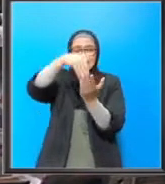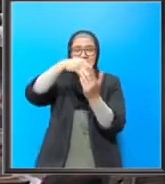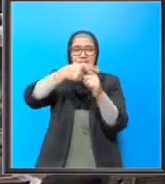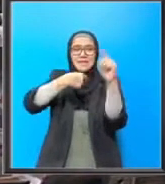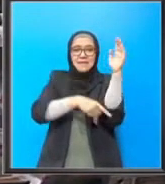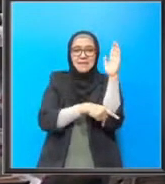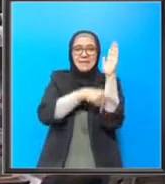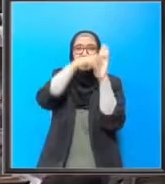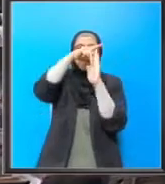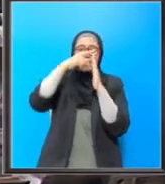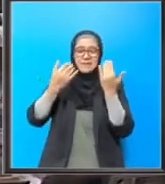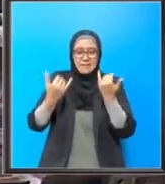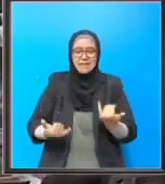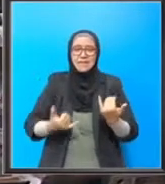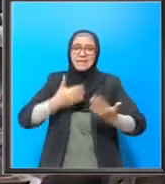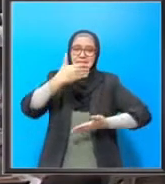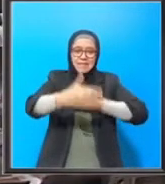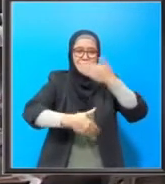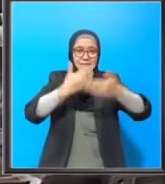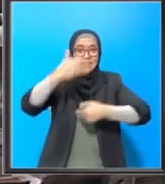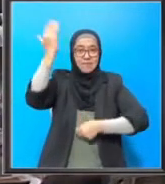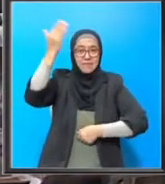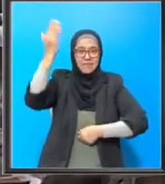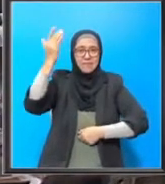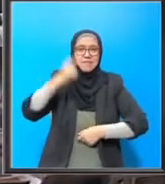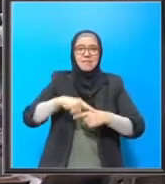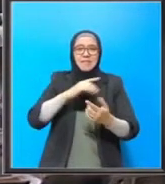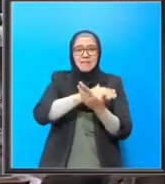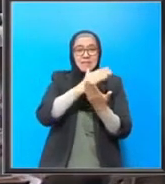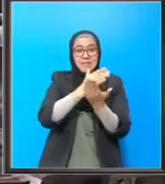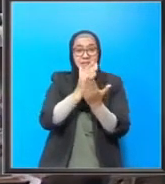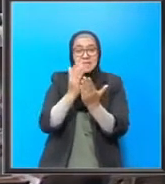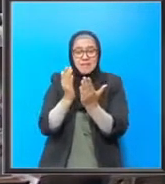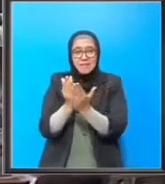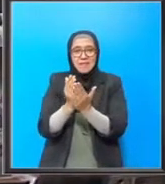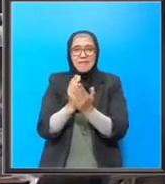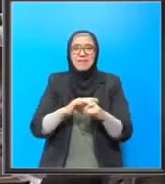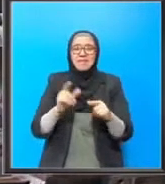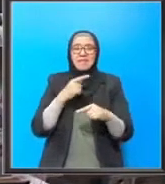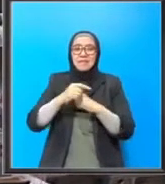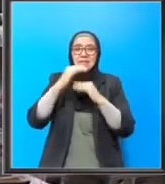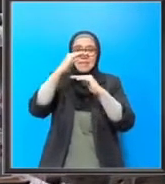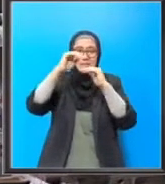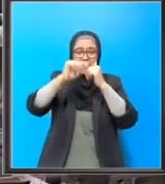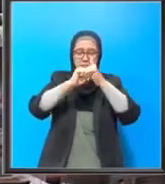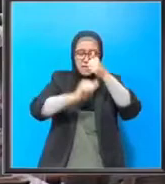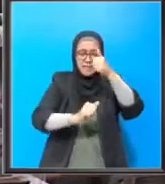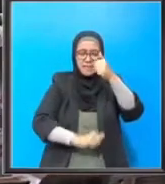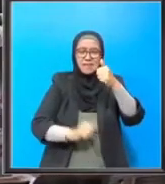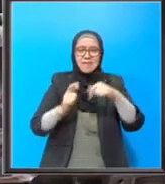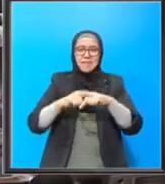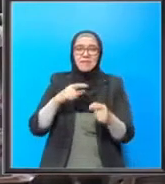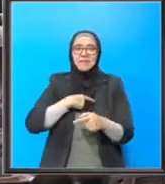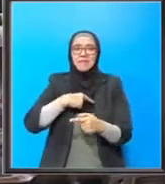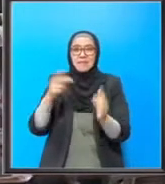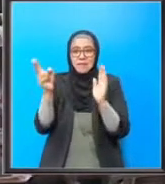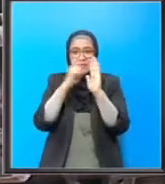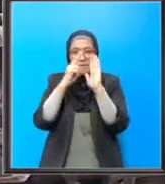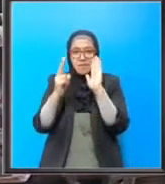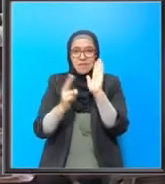2030 840 takaan Hai dimana belanjawan diperuntukkan Pak